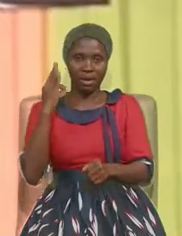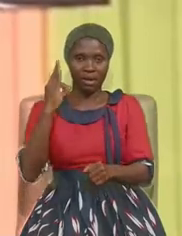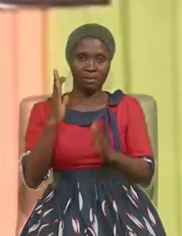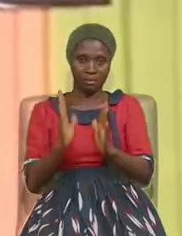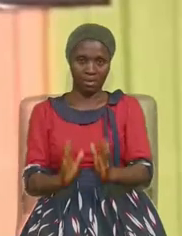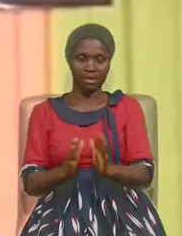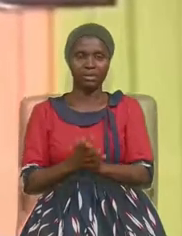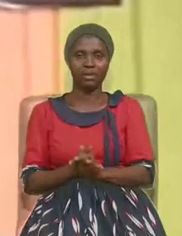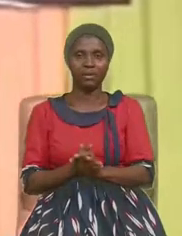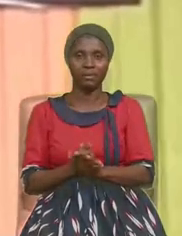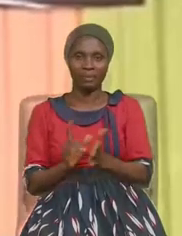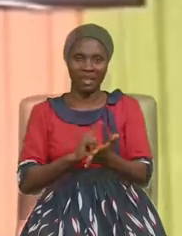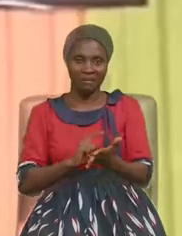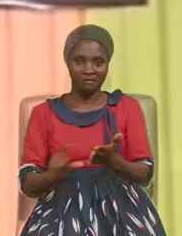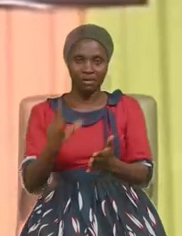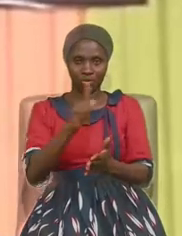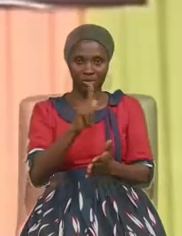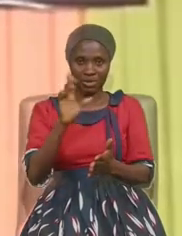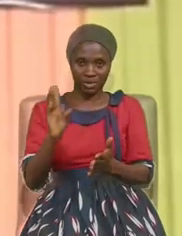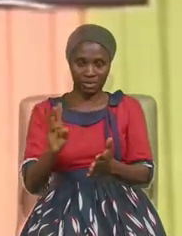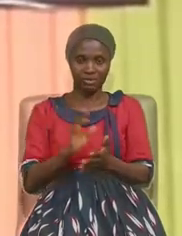Verset 27.